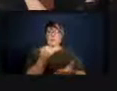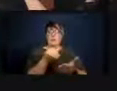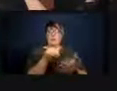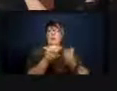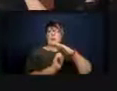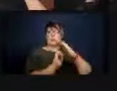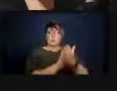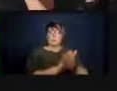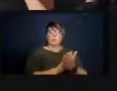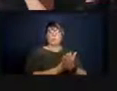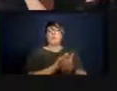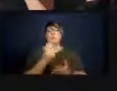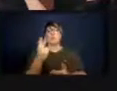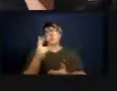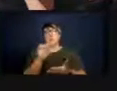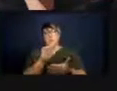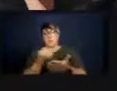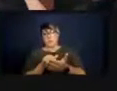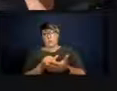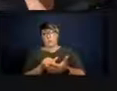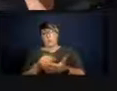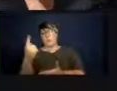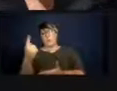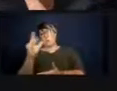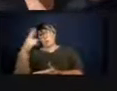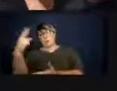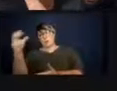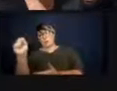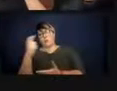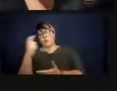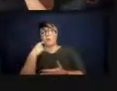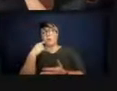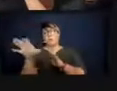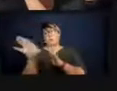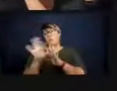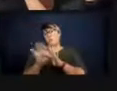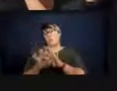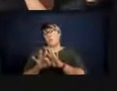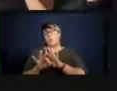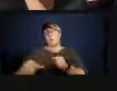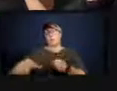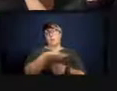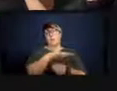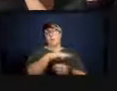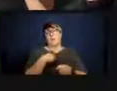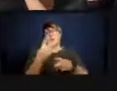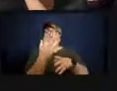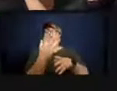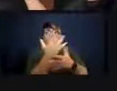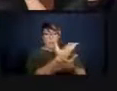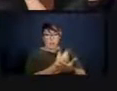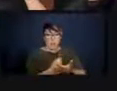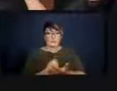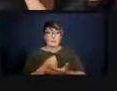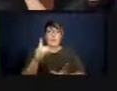ننظر إلى طبعا المدارس التي سيتم إدراجها في التشويس زون،